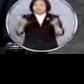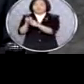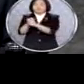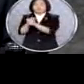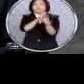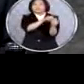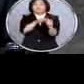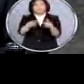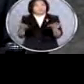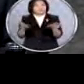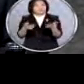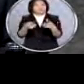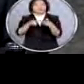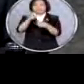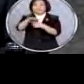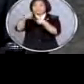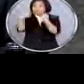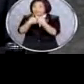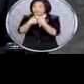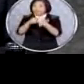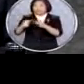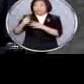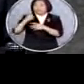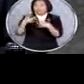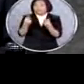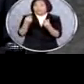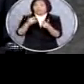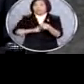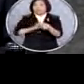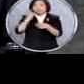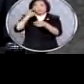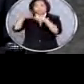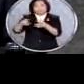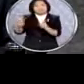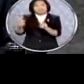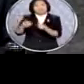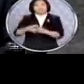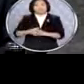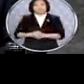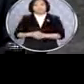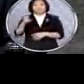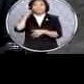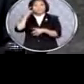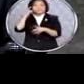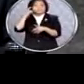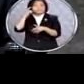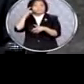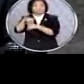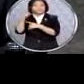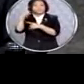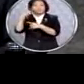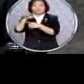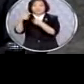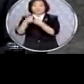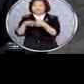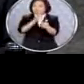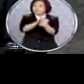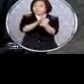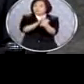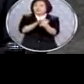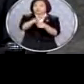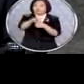重，我们农会没有能够受到适当的重视，而没有能够想办法去向我们